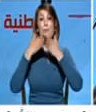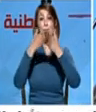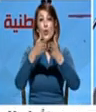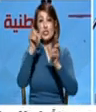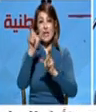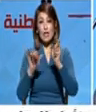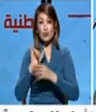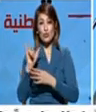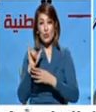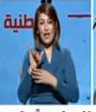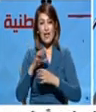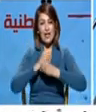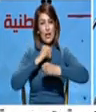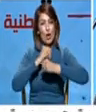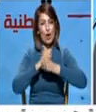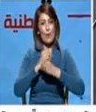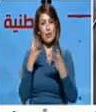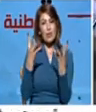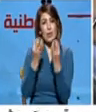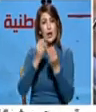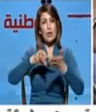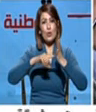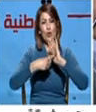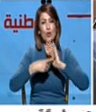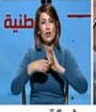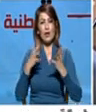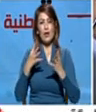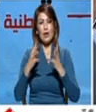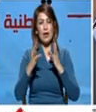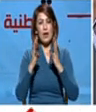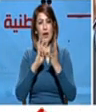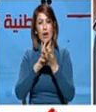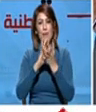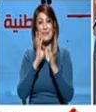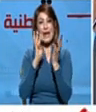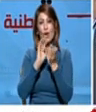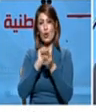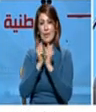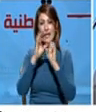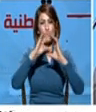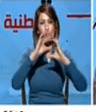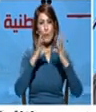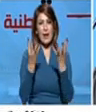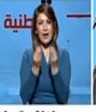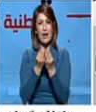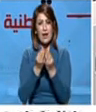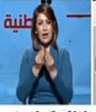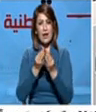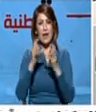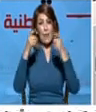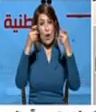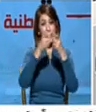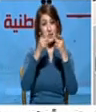المتضرره من التداعيات الاقتصاديه يعني علاقه بين مؤسسه مشغل وخدمتها اما اللي عنده حق انه